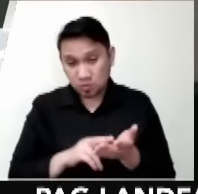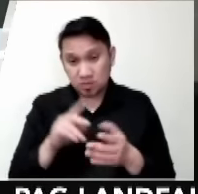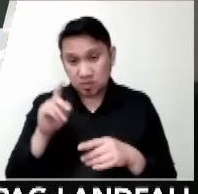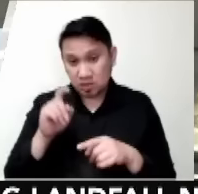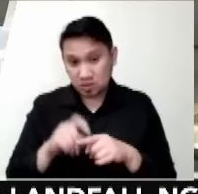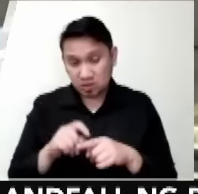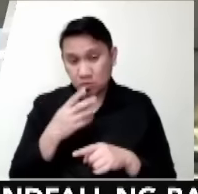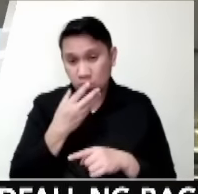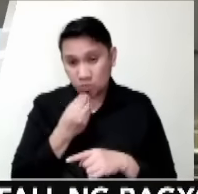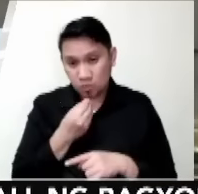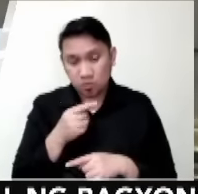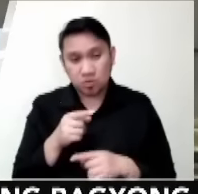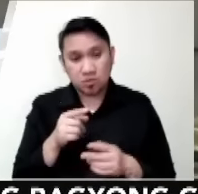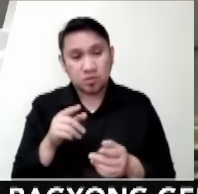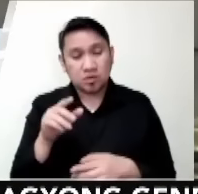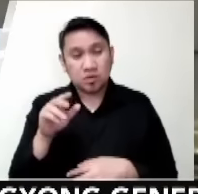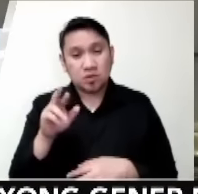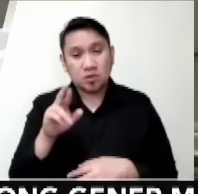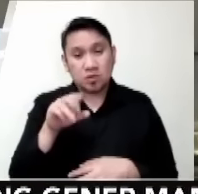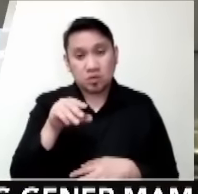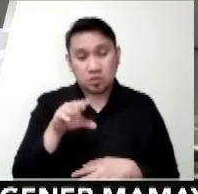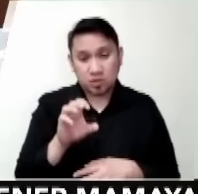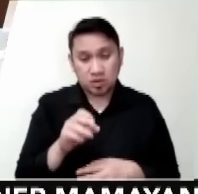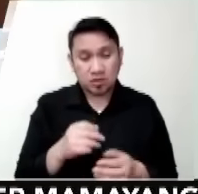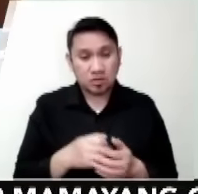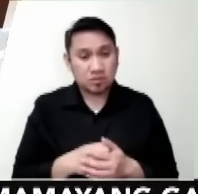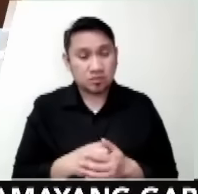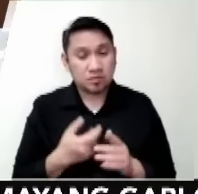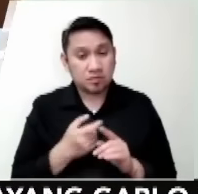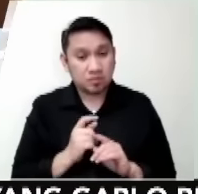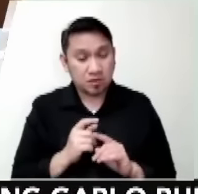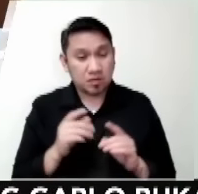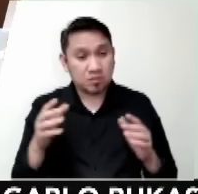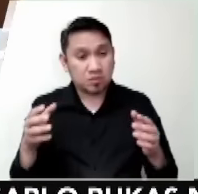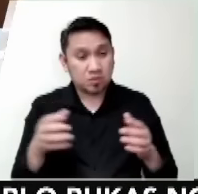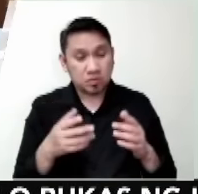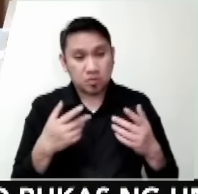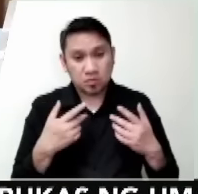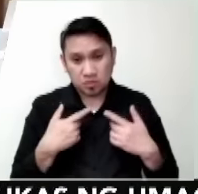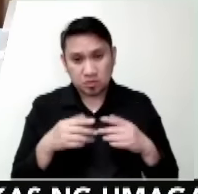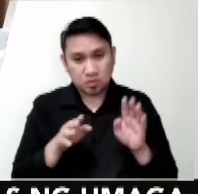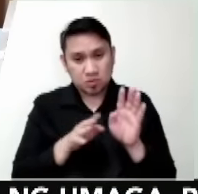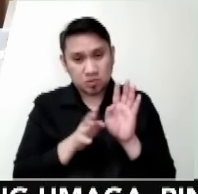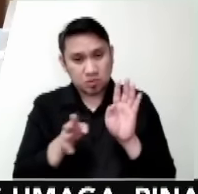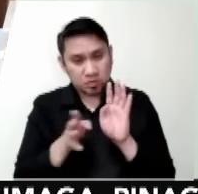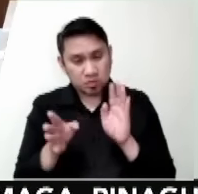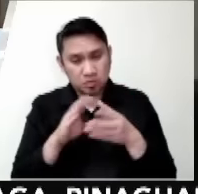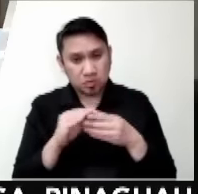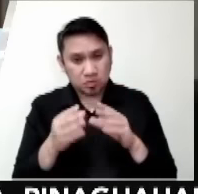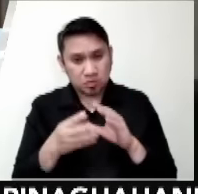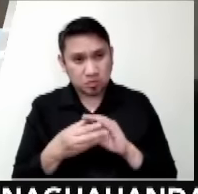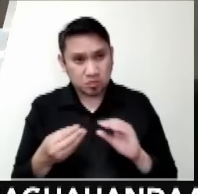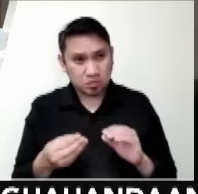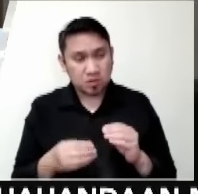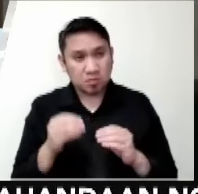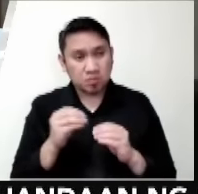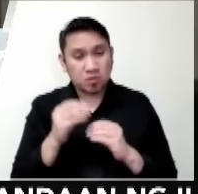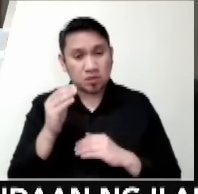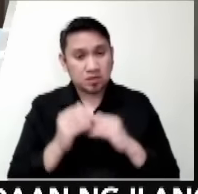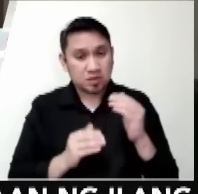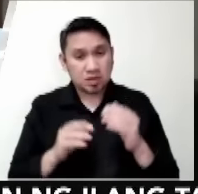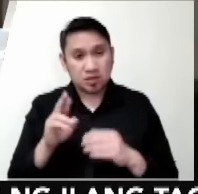Roque. Ayon sa Committee on Dangerous Drugs, sumasanga ang kwento lampas pa kay Roque. Kung meron pang